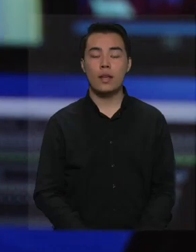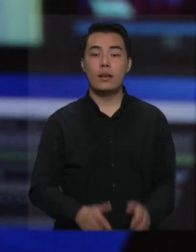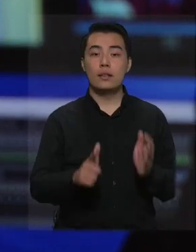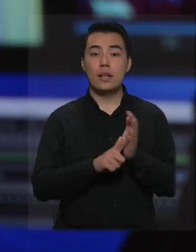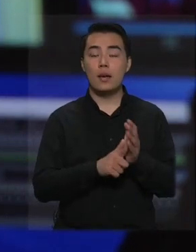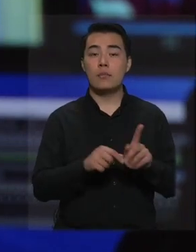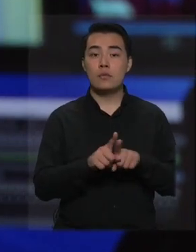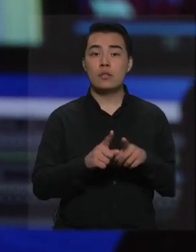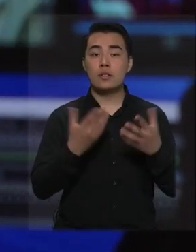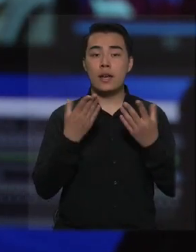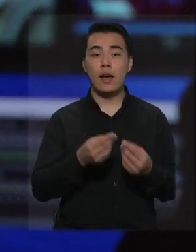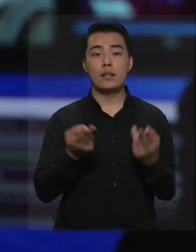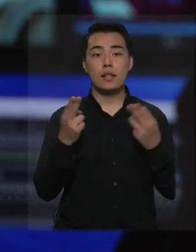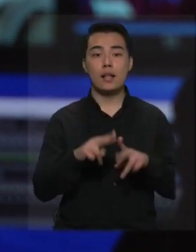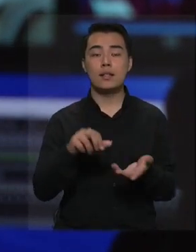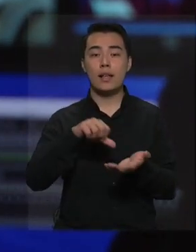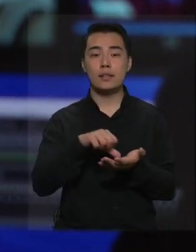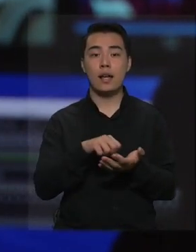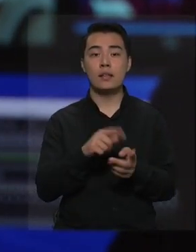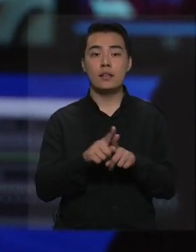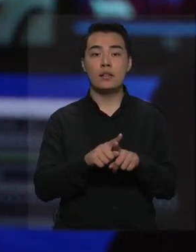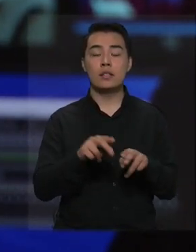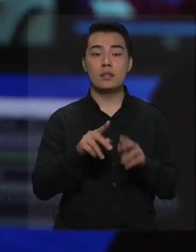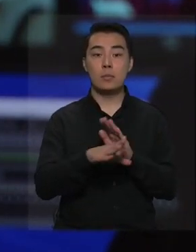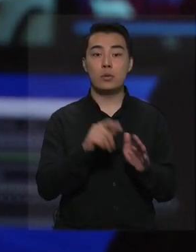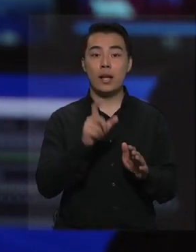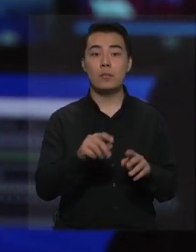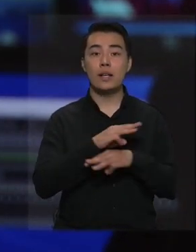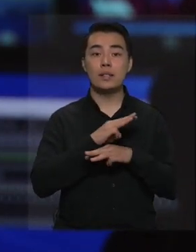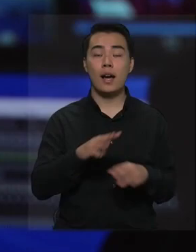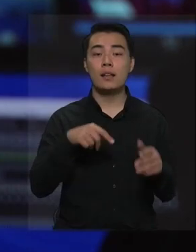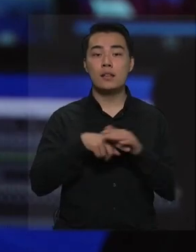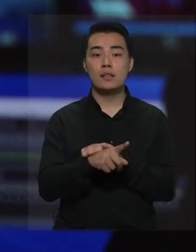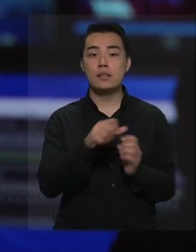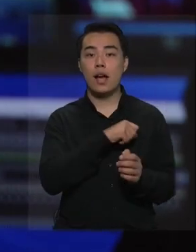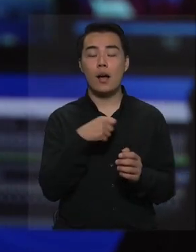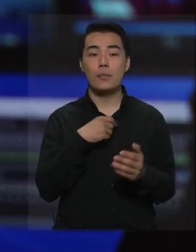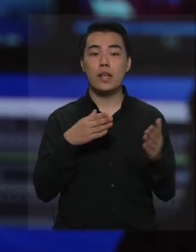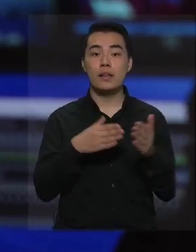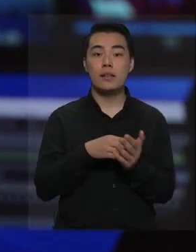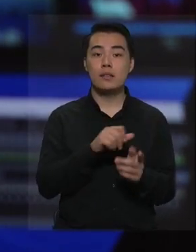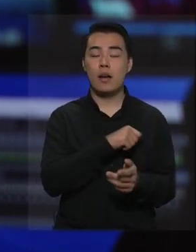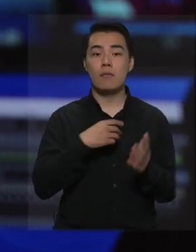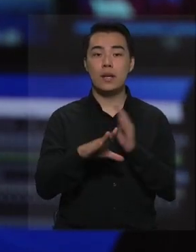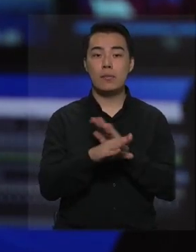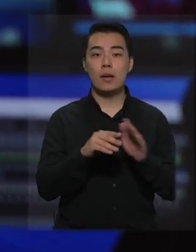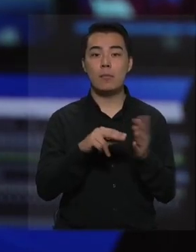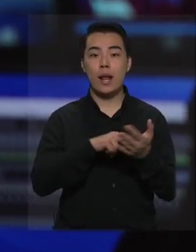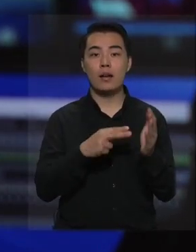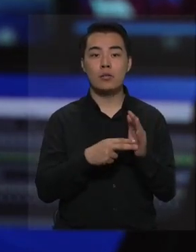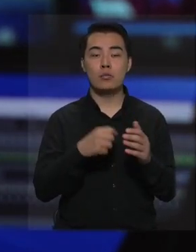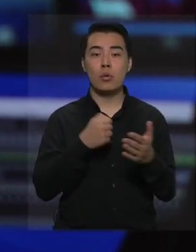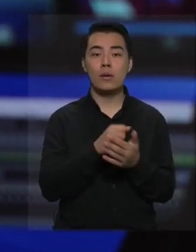семь активных дней осталось у кандидатов депутатов на то чтобы донести свою предвыборную программу